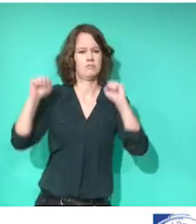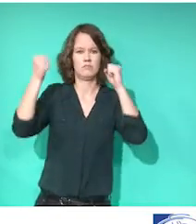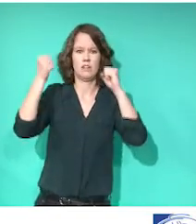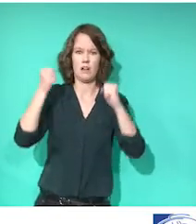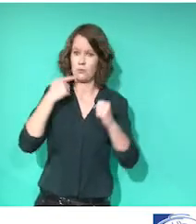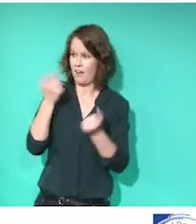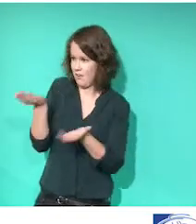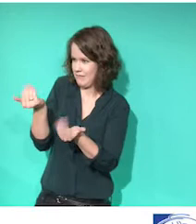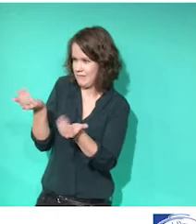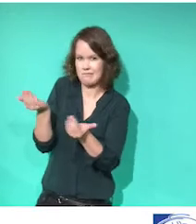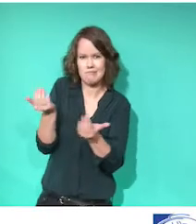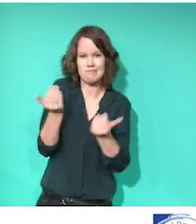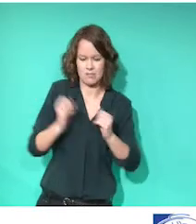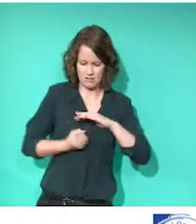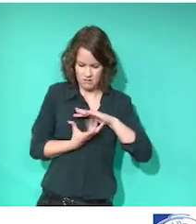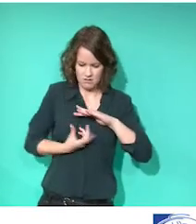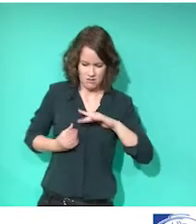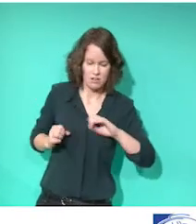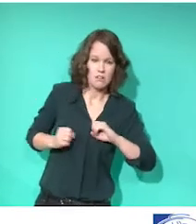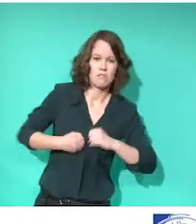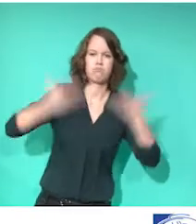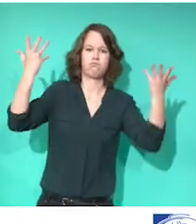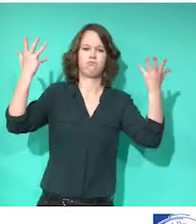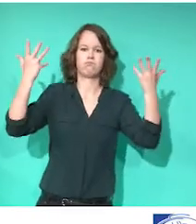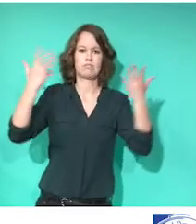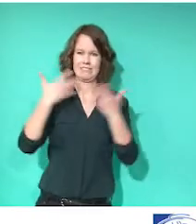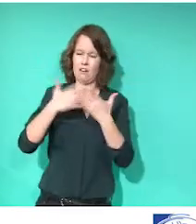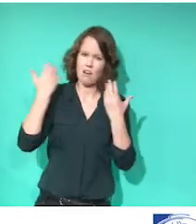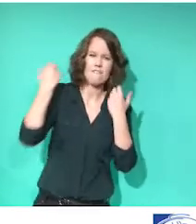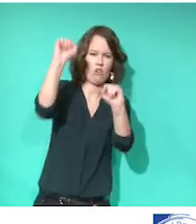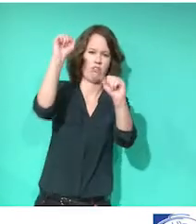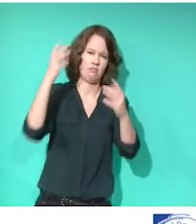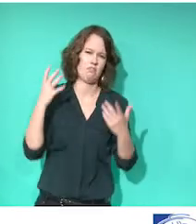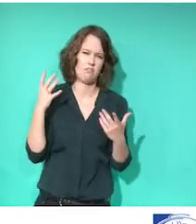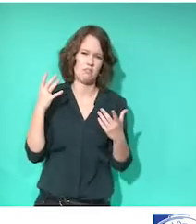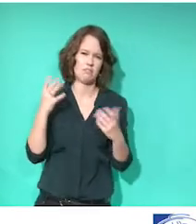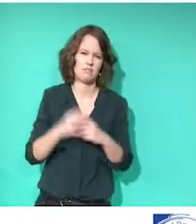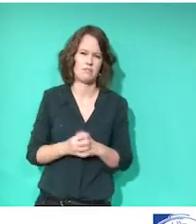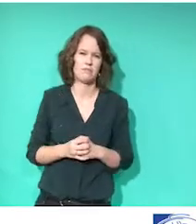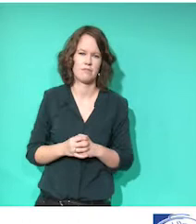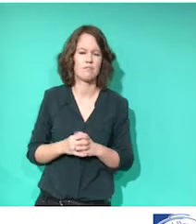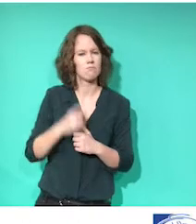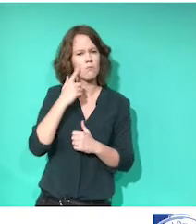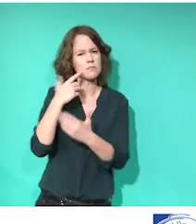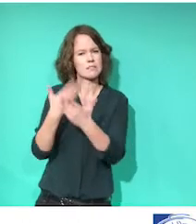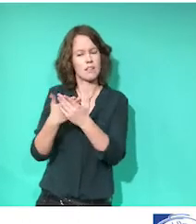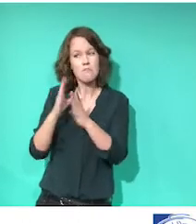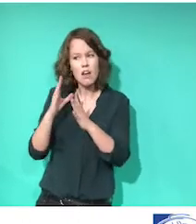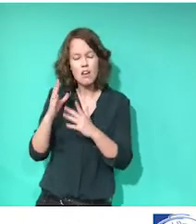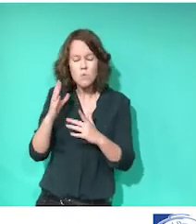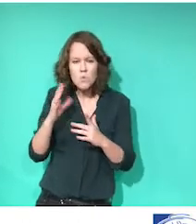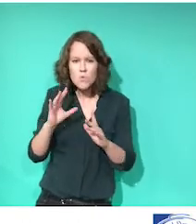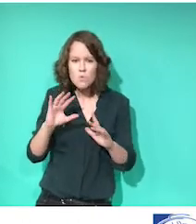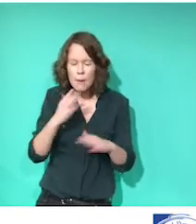et s'exprimer cette indignation, et j'emploierais même le mot de révolte. En revanche, je n'avais pas anticipé